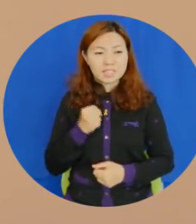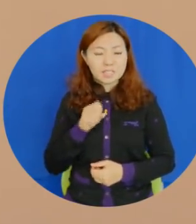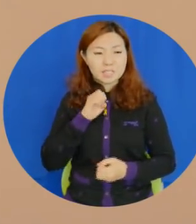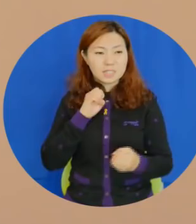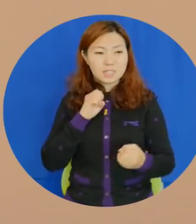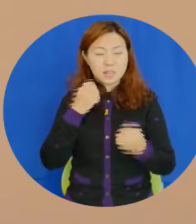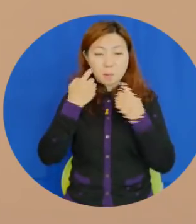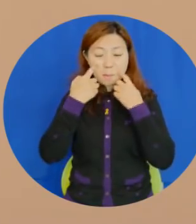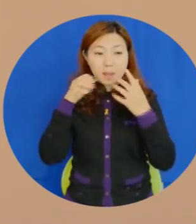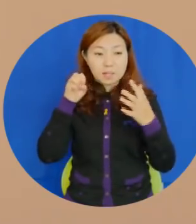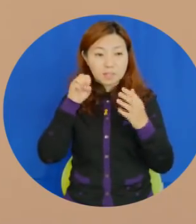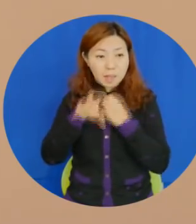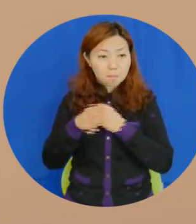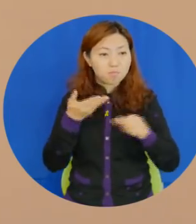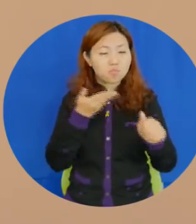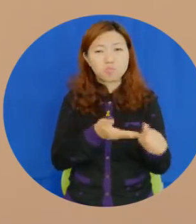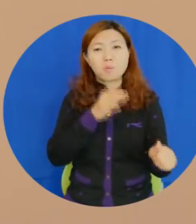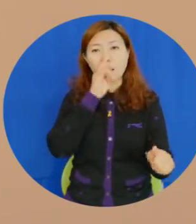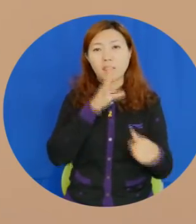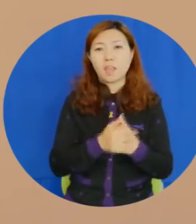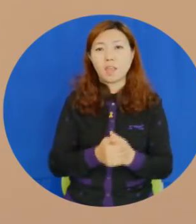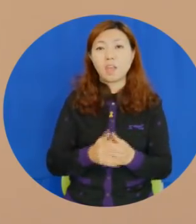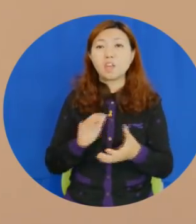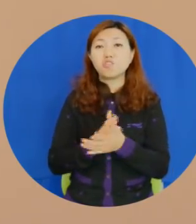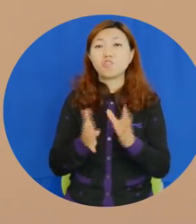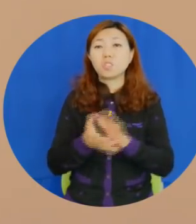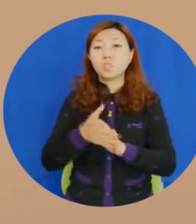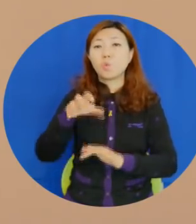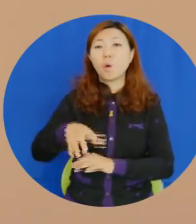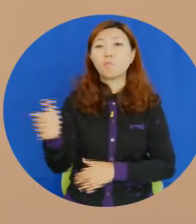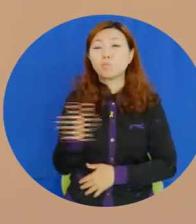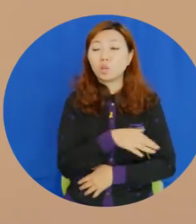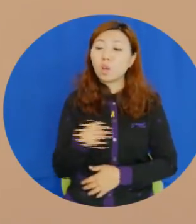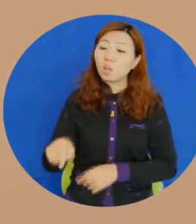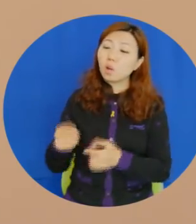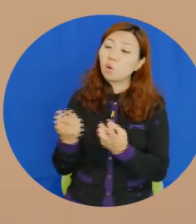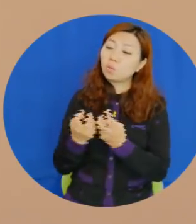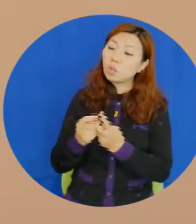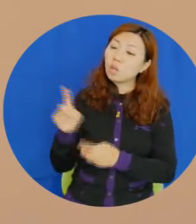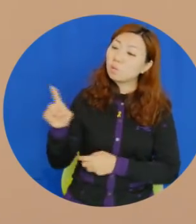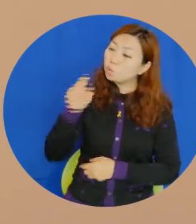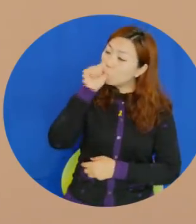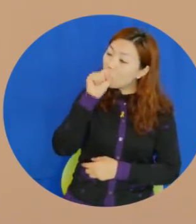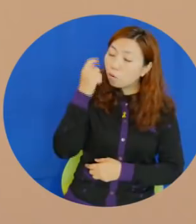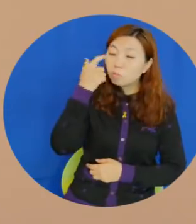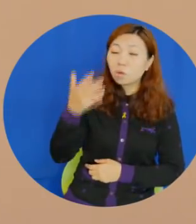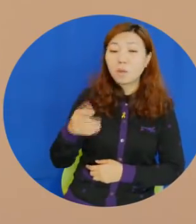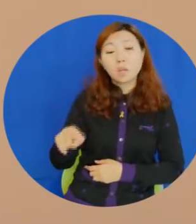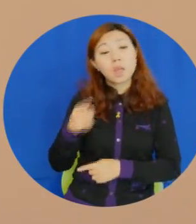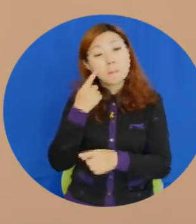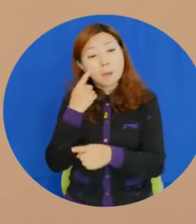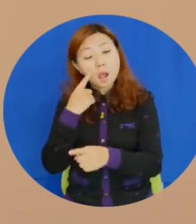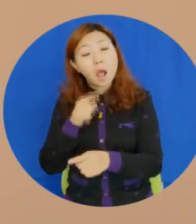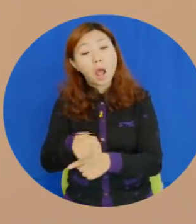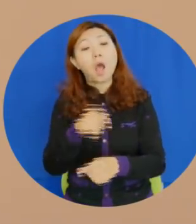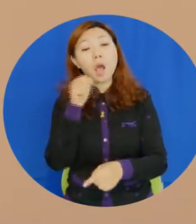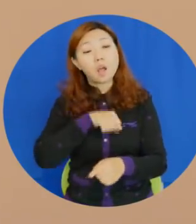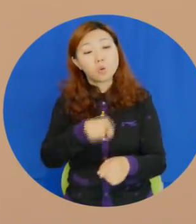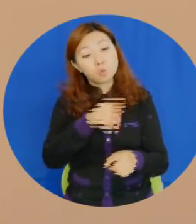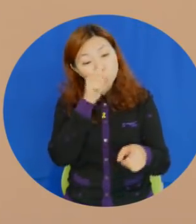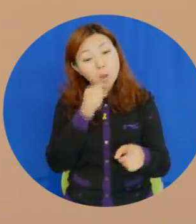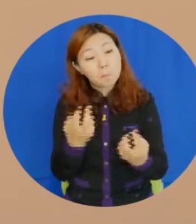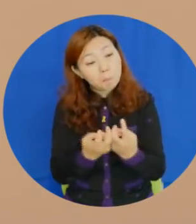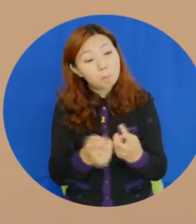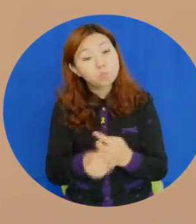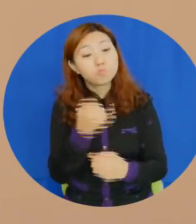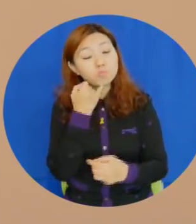그리고 정답을 주면 안 돼요. 선생님이 이 창조력을 키우려면 유치원 때부터 이거 어떻게 하면 좋아요? 하면 이렇게 해요. 하면